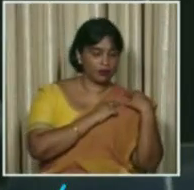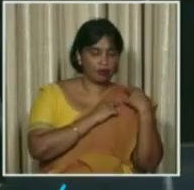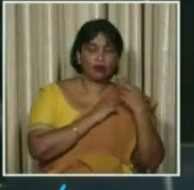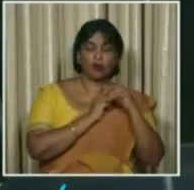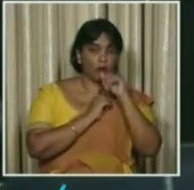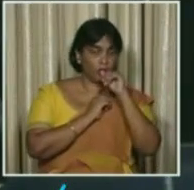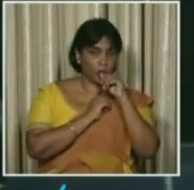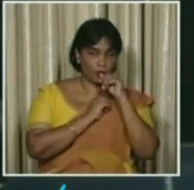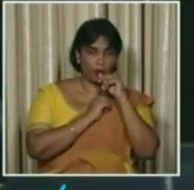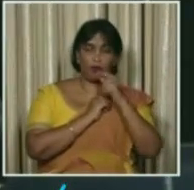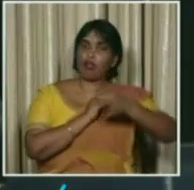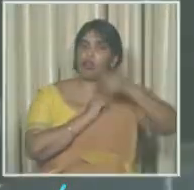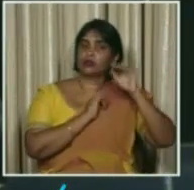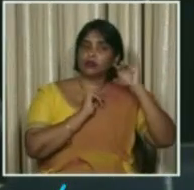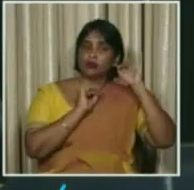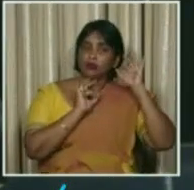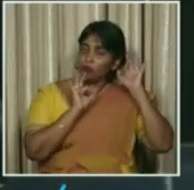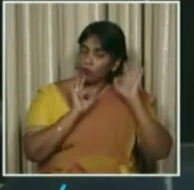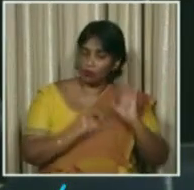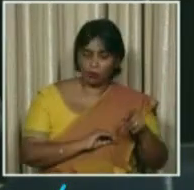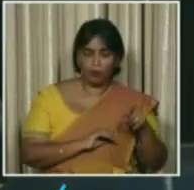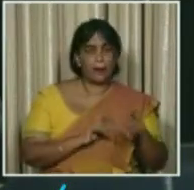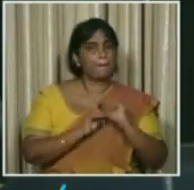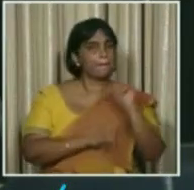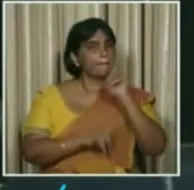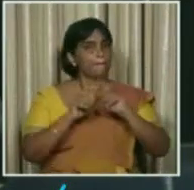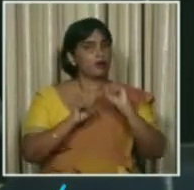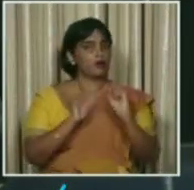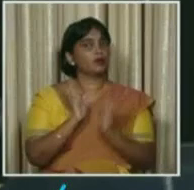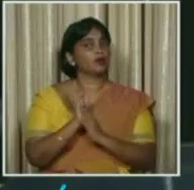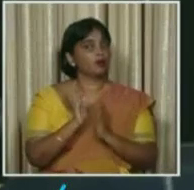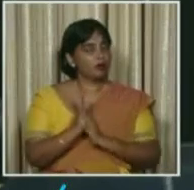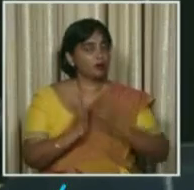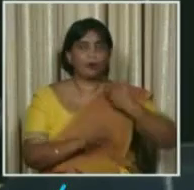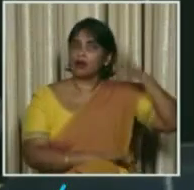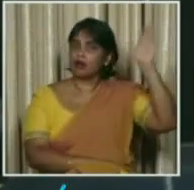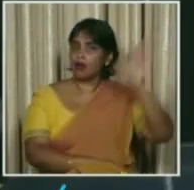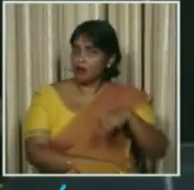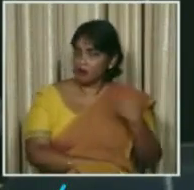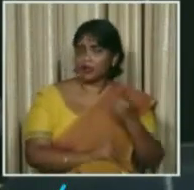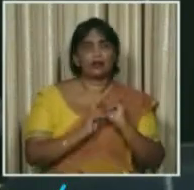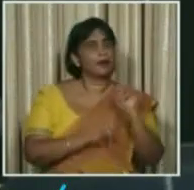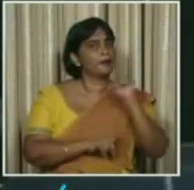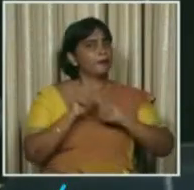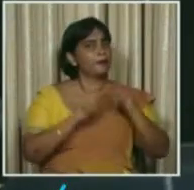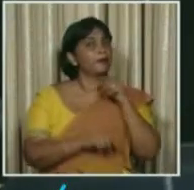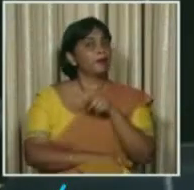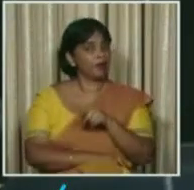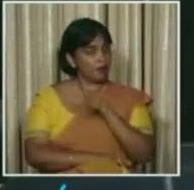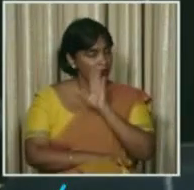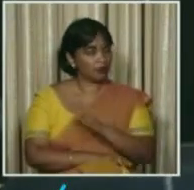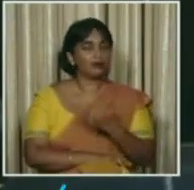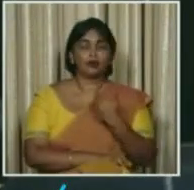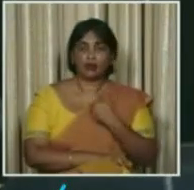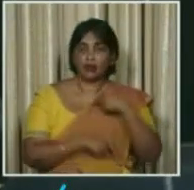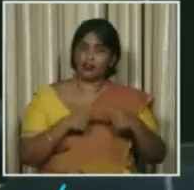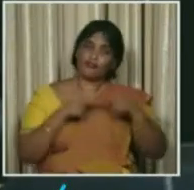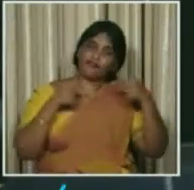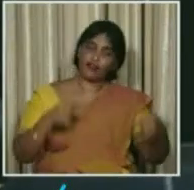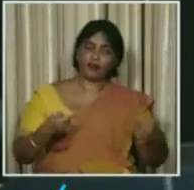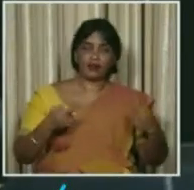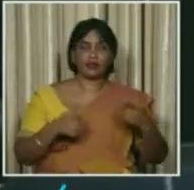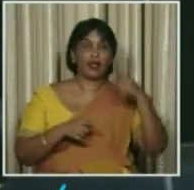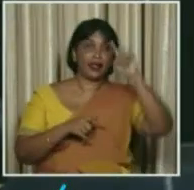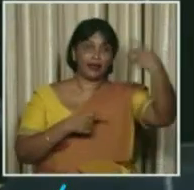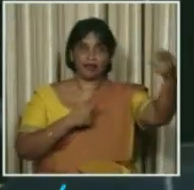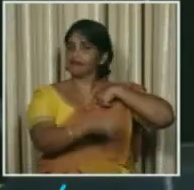කිසිම අනුමැතියකින් තොරව පාර්ලිමේන්තුවේ කාර්ක සභාවට නොපැමිණීම පාර්ලිමේන්තුවේම අපි අද විපක්ෂයෙන් ඉන්න පුළුවන්, ඕගොල්ලෝ